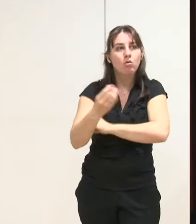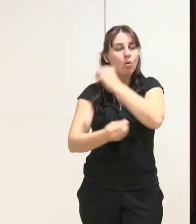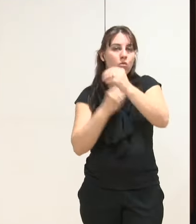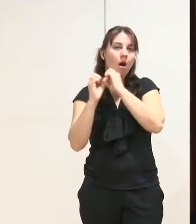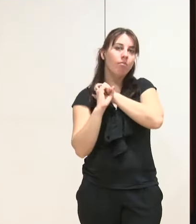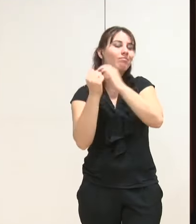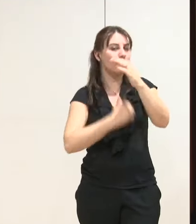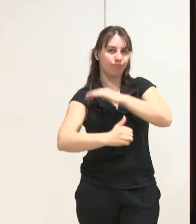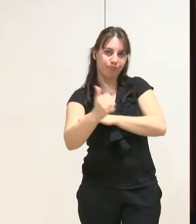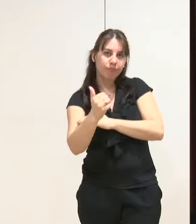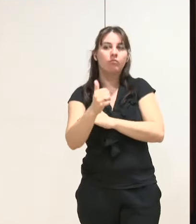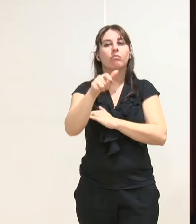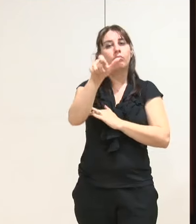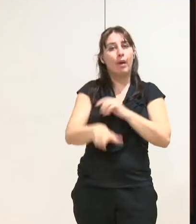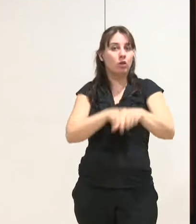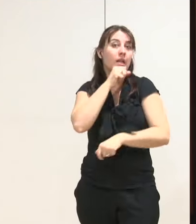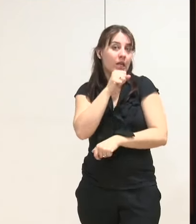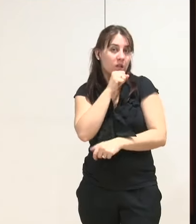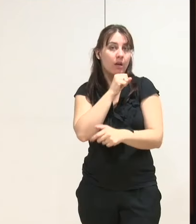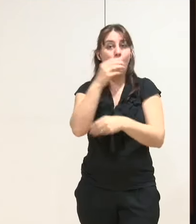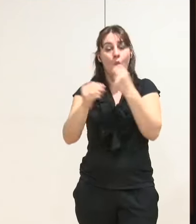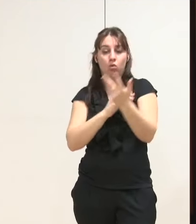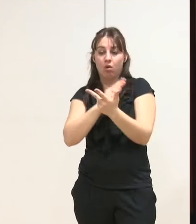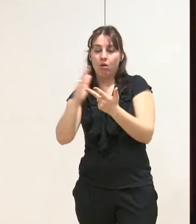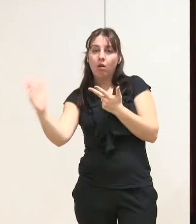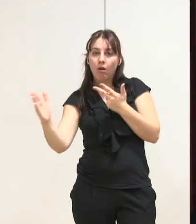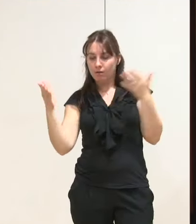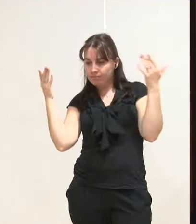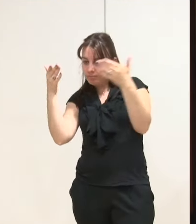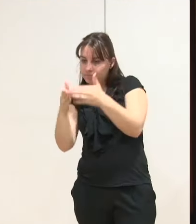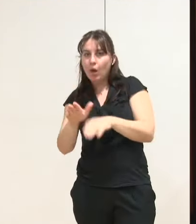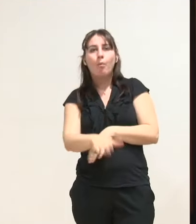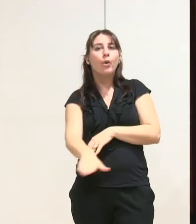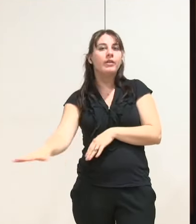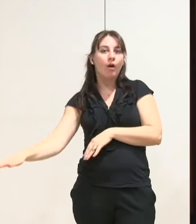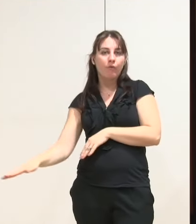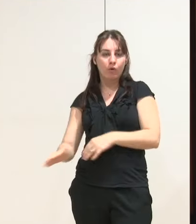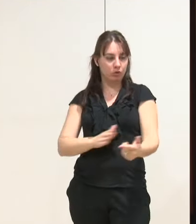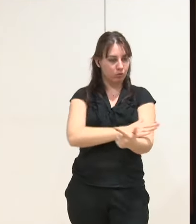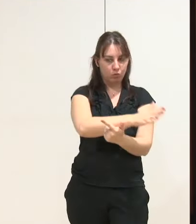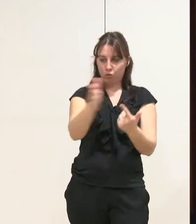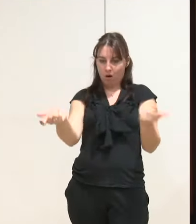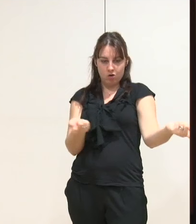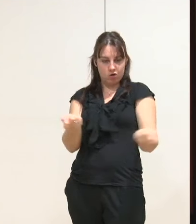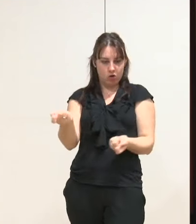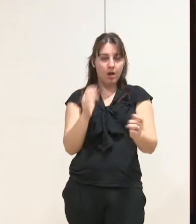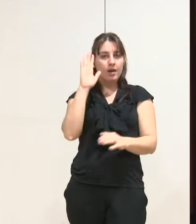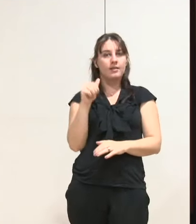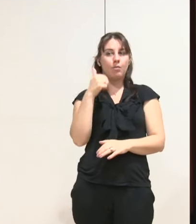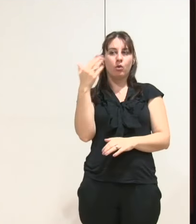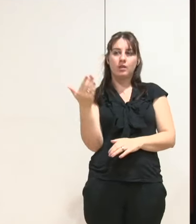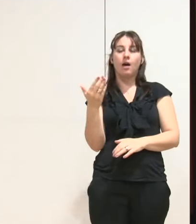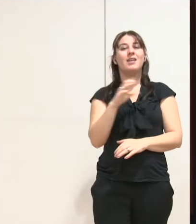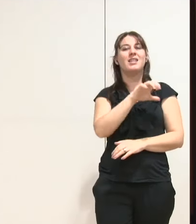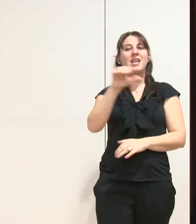et encore dans un autre service l'action en direction de la petite enfance c'est pourquoi la Direction de l'Action sociale territorial